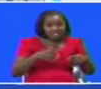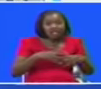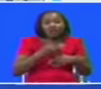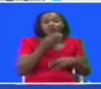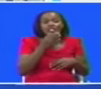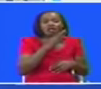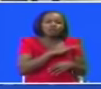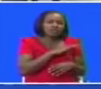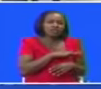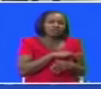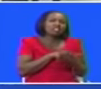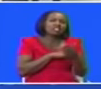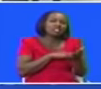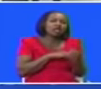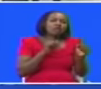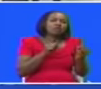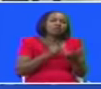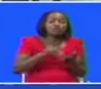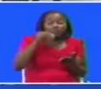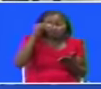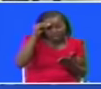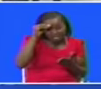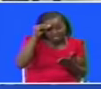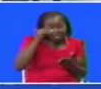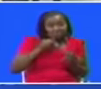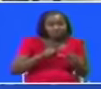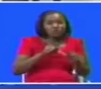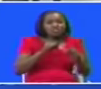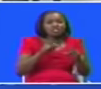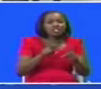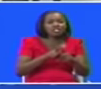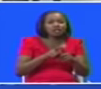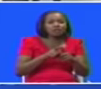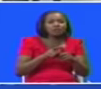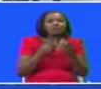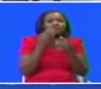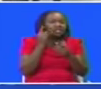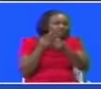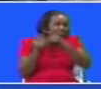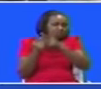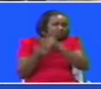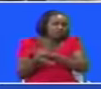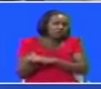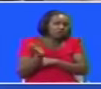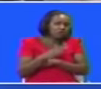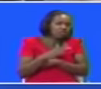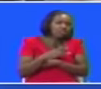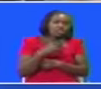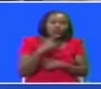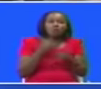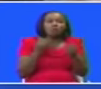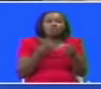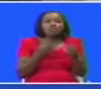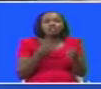hiyo manufaa ya kuwa naweza kusoma, naweza kuendelea, alafu nipate ujuzi kisha kuregea nyumbani. Ndio hivyo wengi wetu